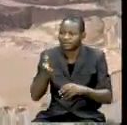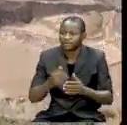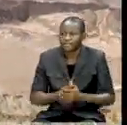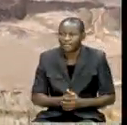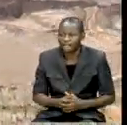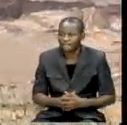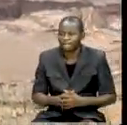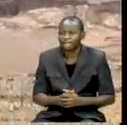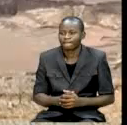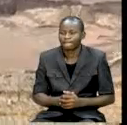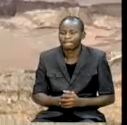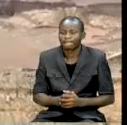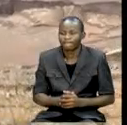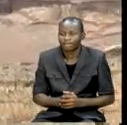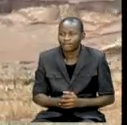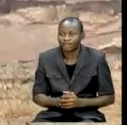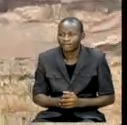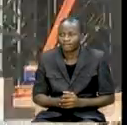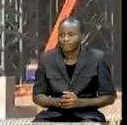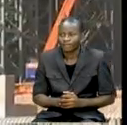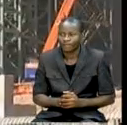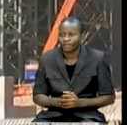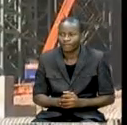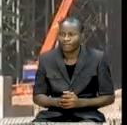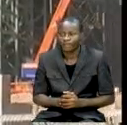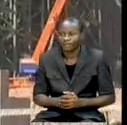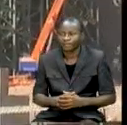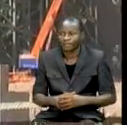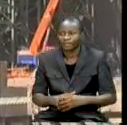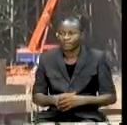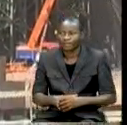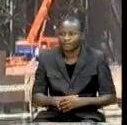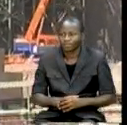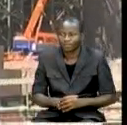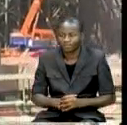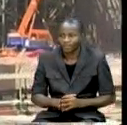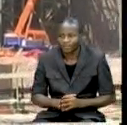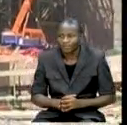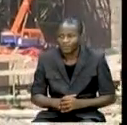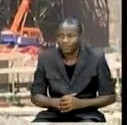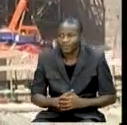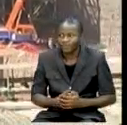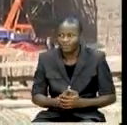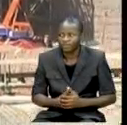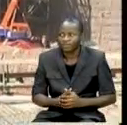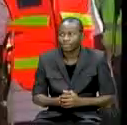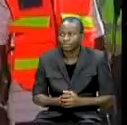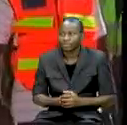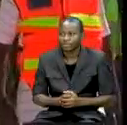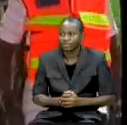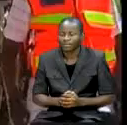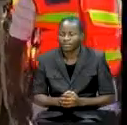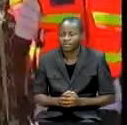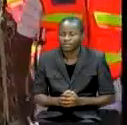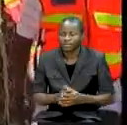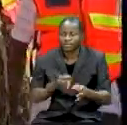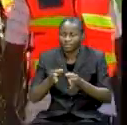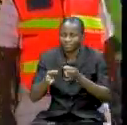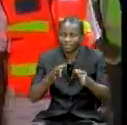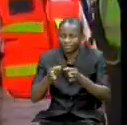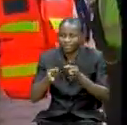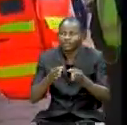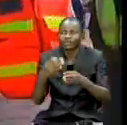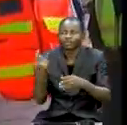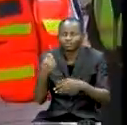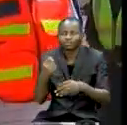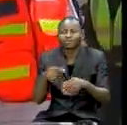L'amélioration des conditions environnementales, faire bénéficier la population environnante, sauf en cas d'absence de compétences, le respect